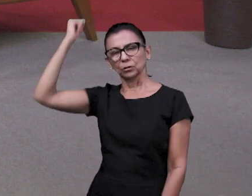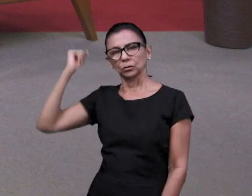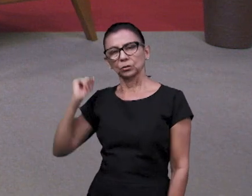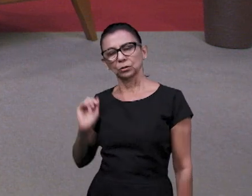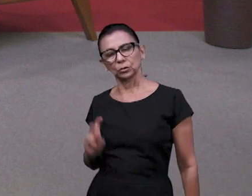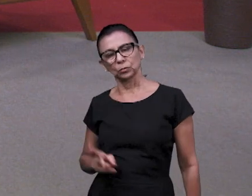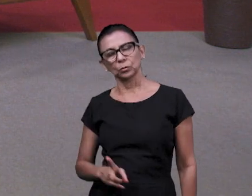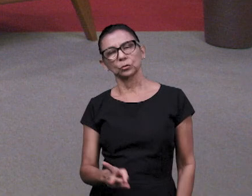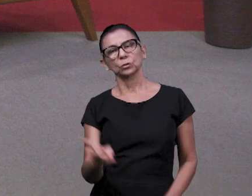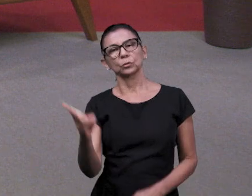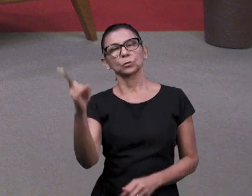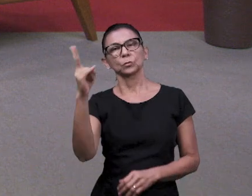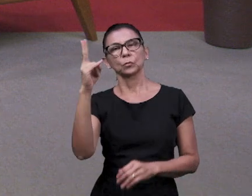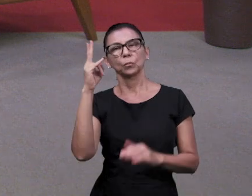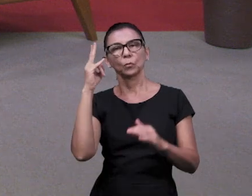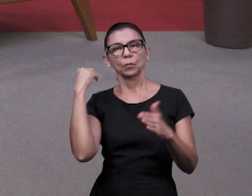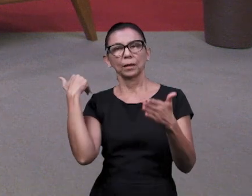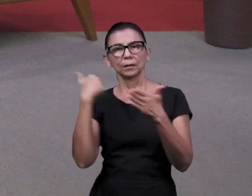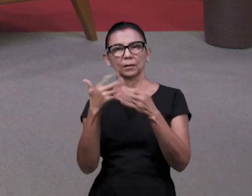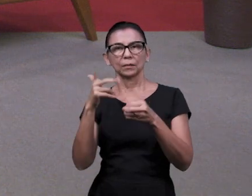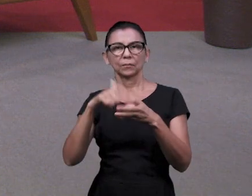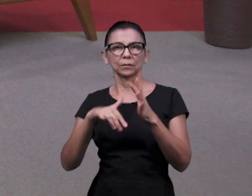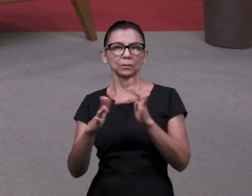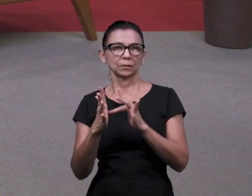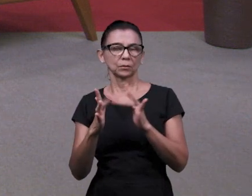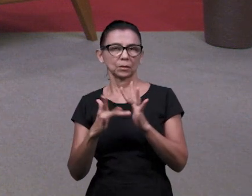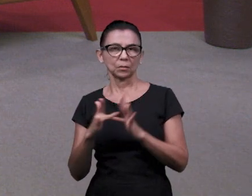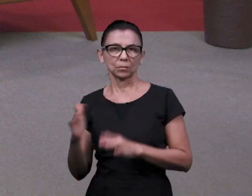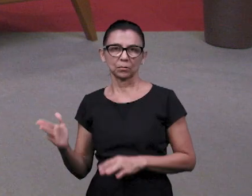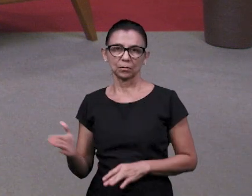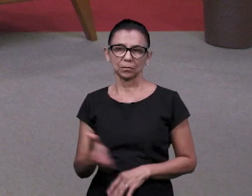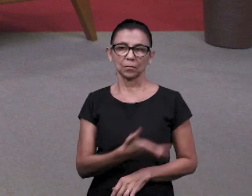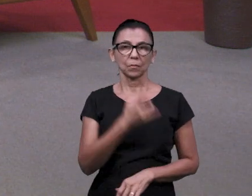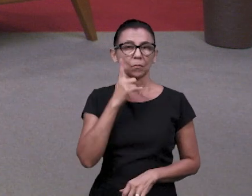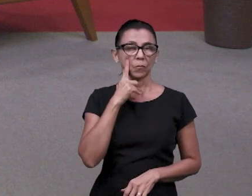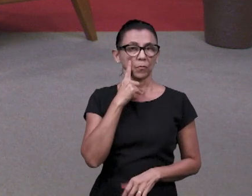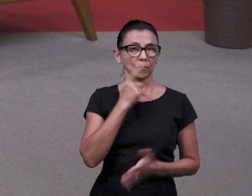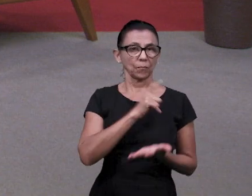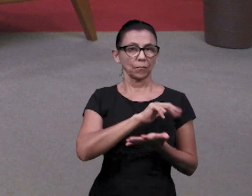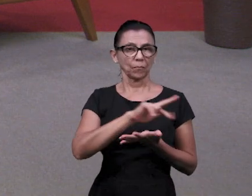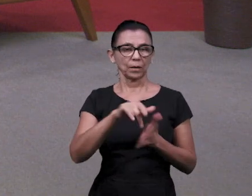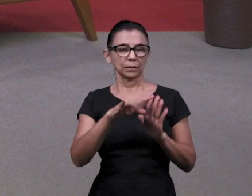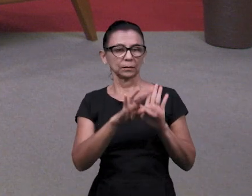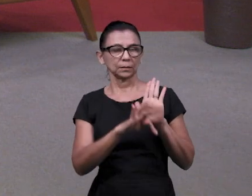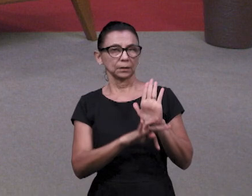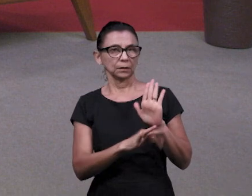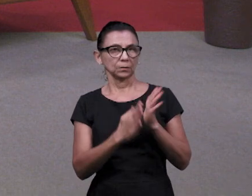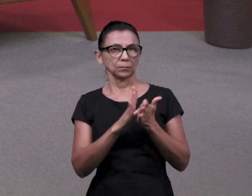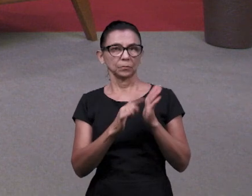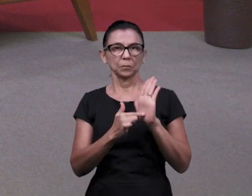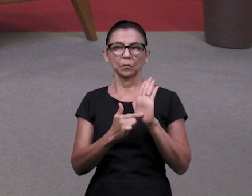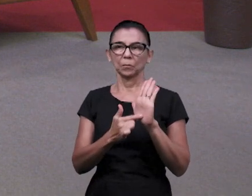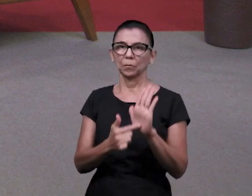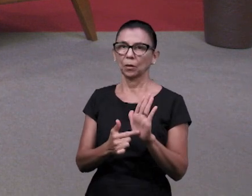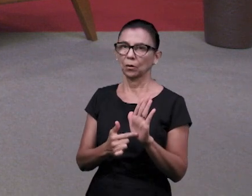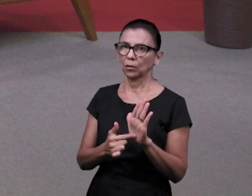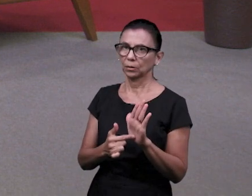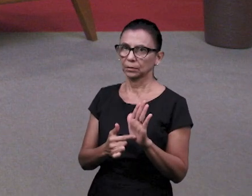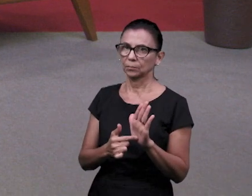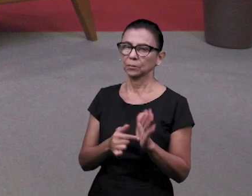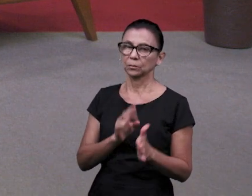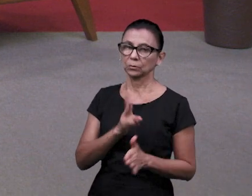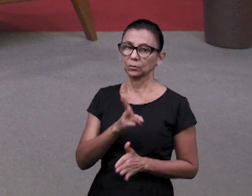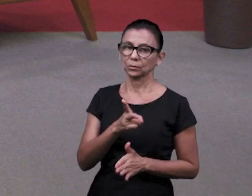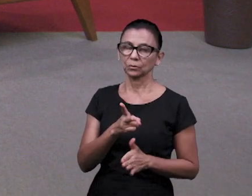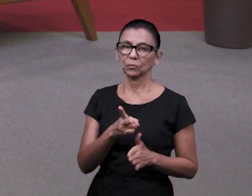il va continuer jusqu'au retour de Jésus. Nous allons continuer en lisant le texte biblique afin qu'on puisse conduire cette